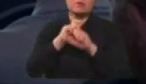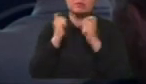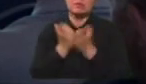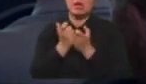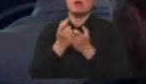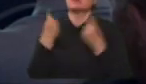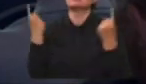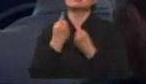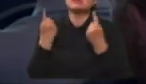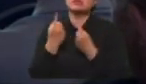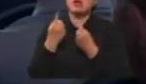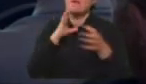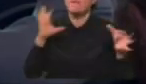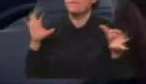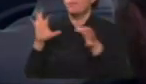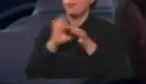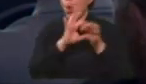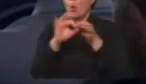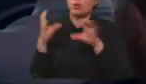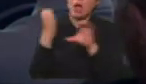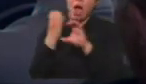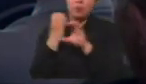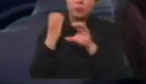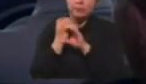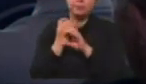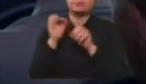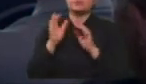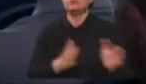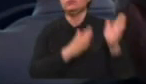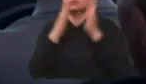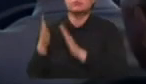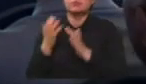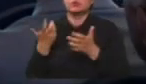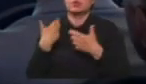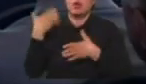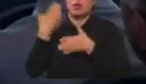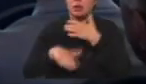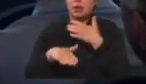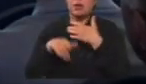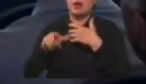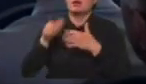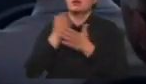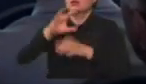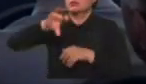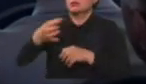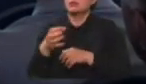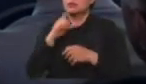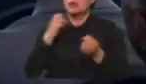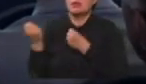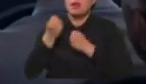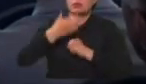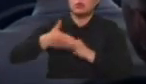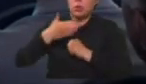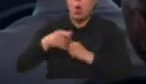stan sektora połączeń autobusowych. Ale przejdźmy, kończąc już, do sektora transportu